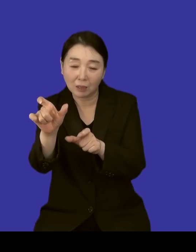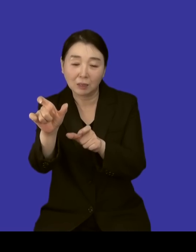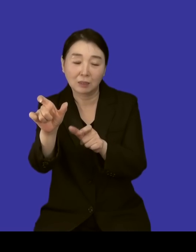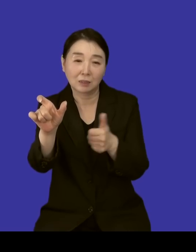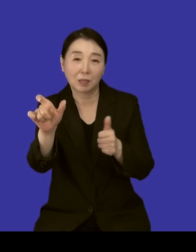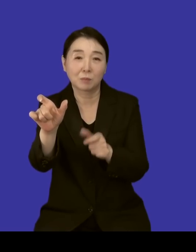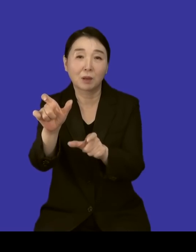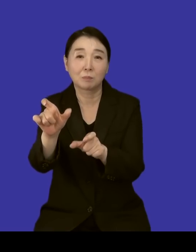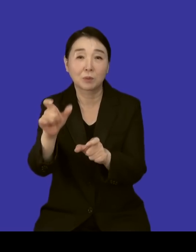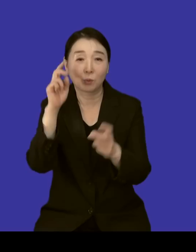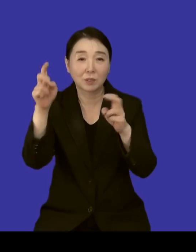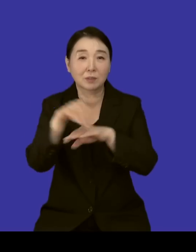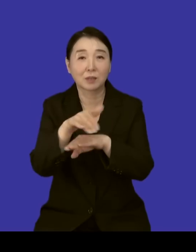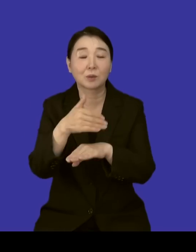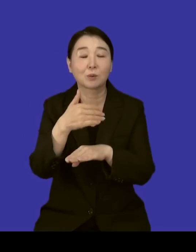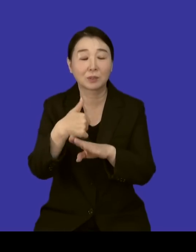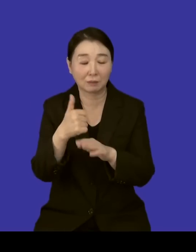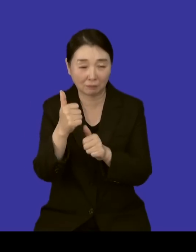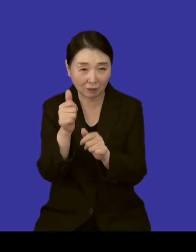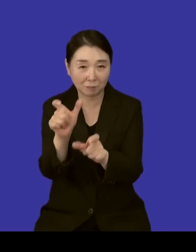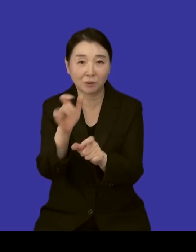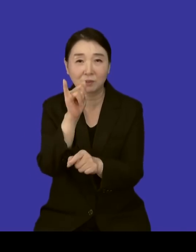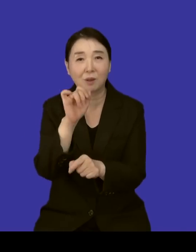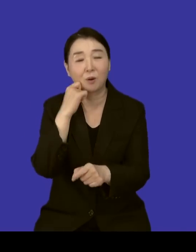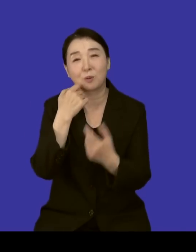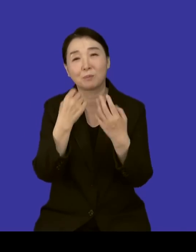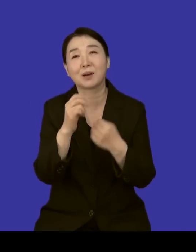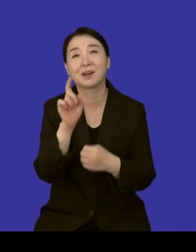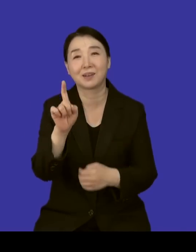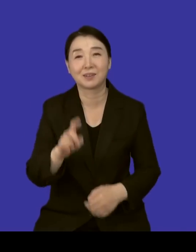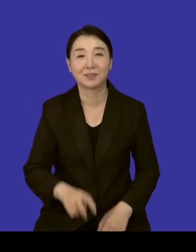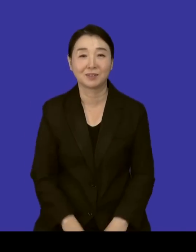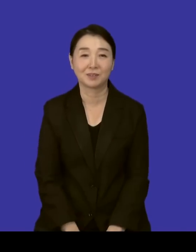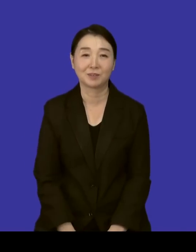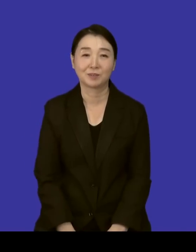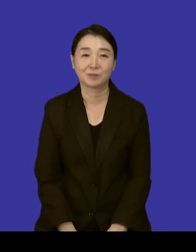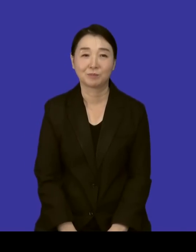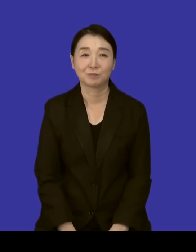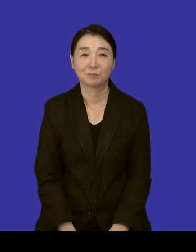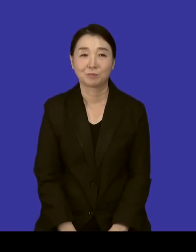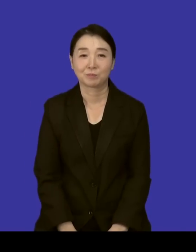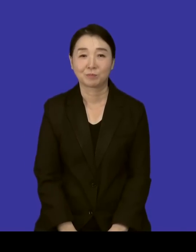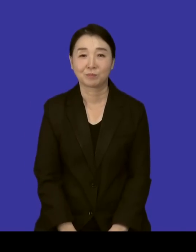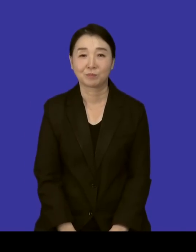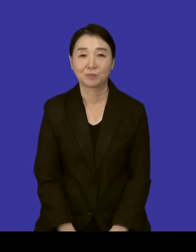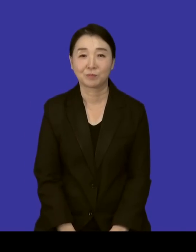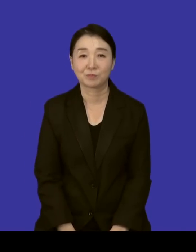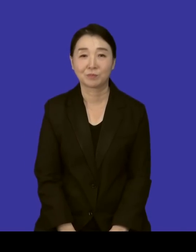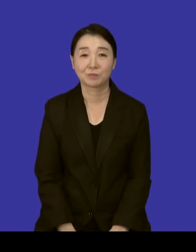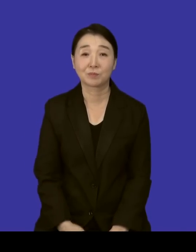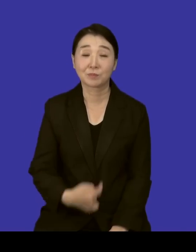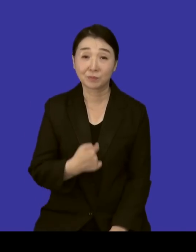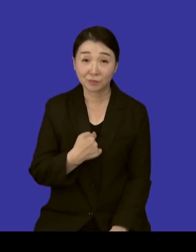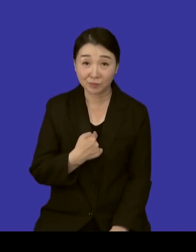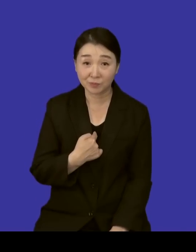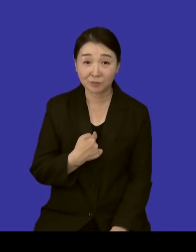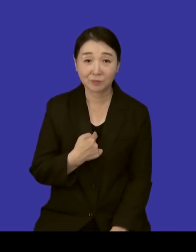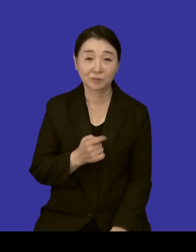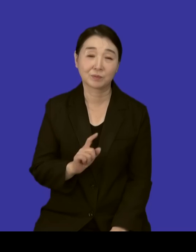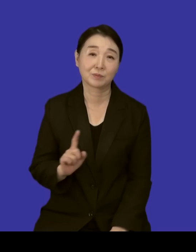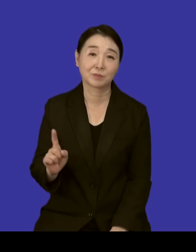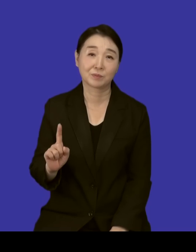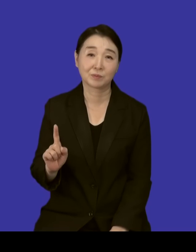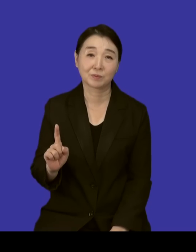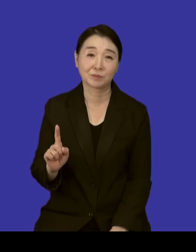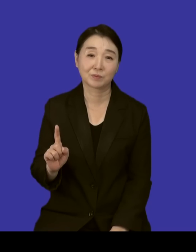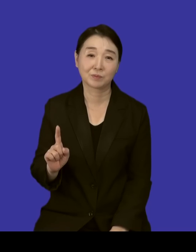댕길래도 남편이 있어야 돼. 얼마나 어려움이 많으셨으면 예, 이렇게 예, 말씀을 하실까요? 네네. 그러니까 제가 그야말로